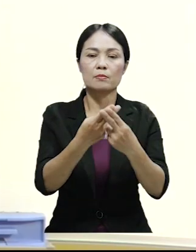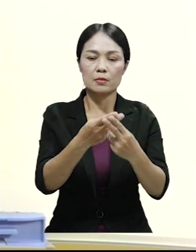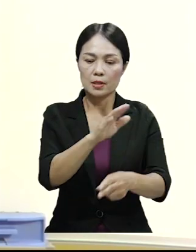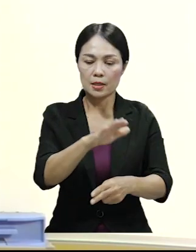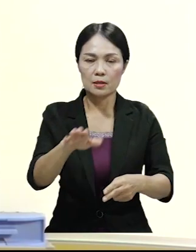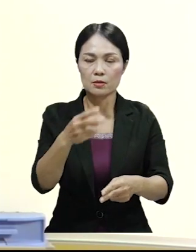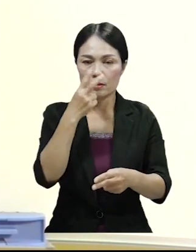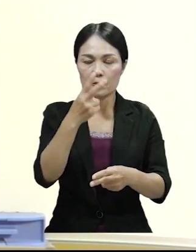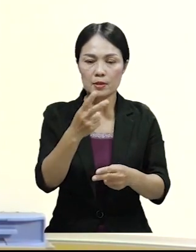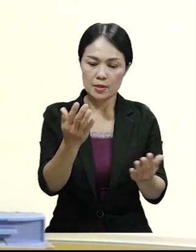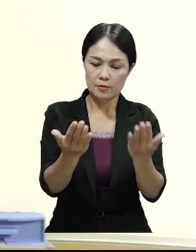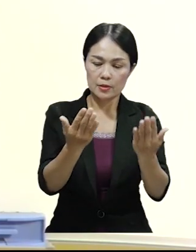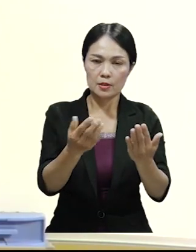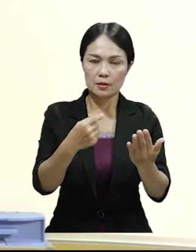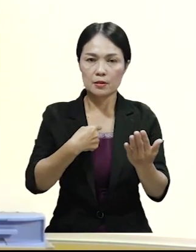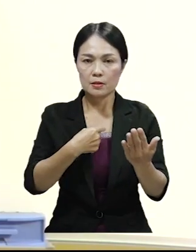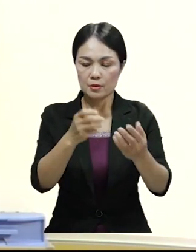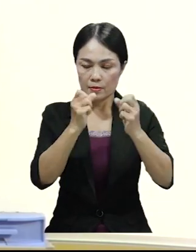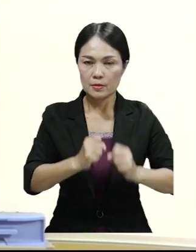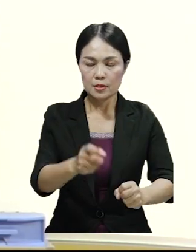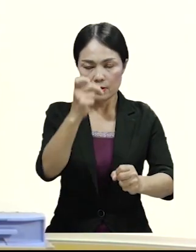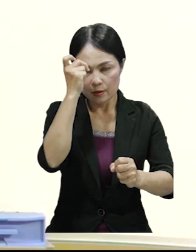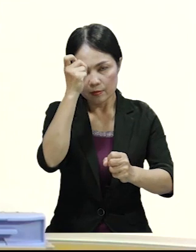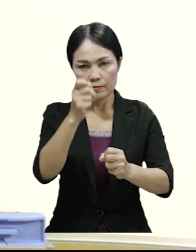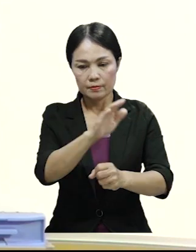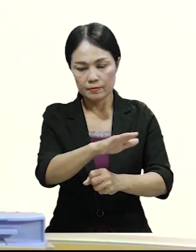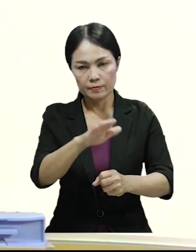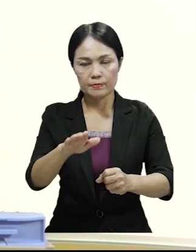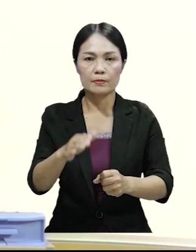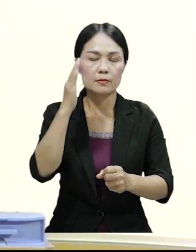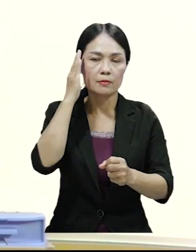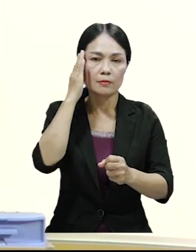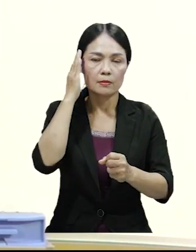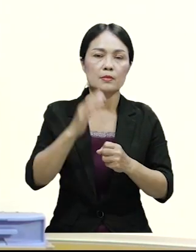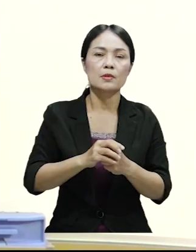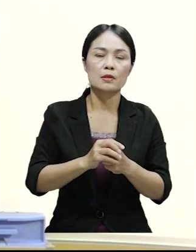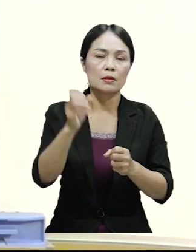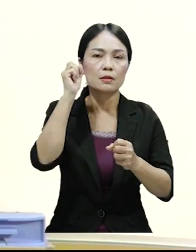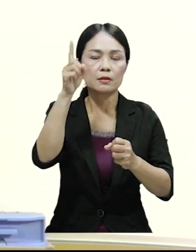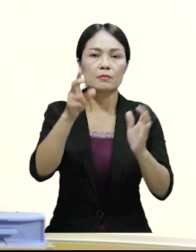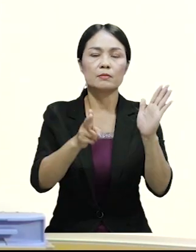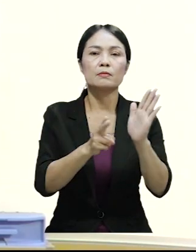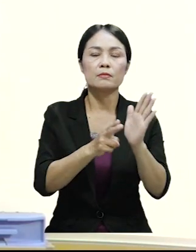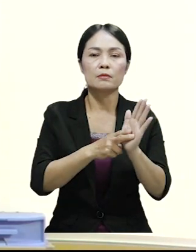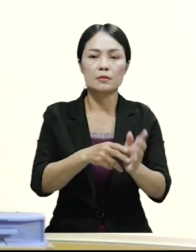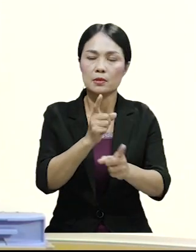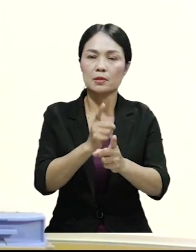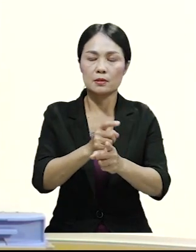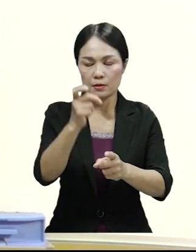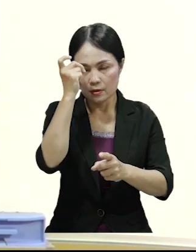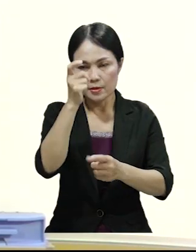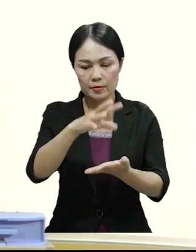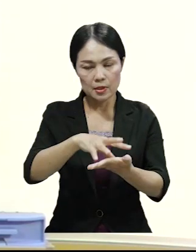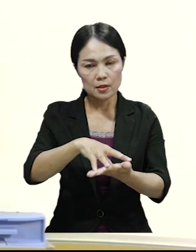ហើយផ្ទៀងជាមួយលោកគ្រូណាកូនណាជាយឹមគិតមើលដើម្បីកូនមានការចេះដឹងហើយការយល់ឲ្យច្បាស់លាស់ណាកូនណាត្រូវតែគិត